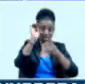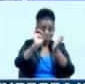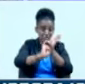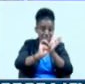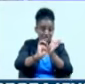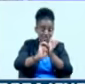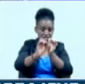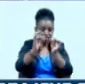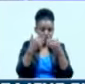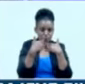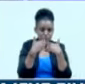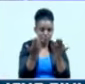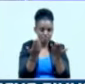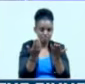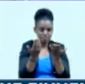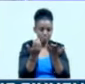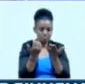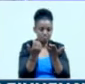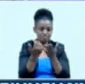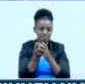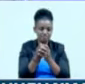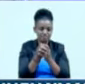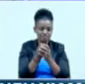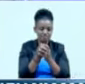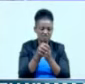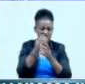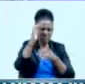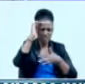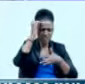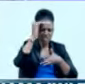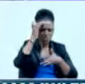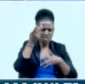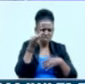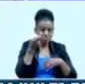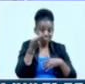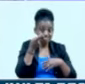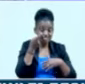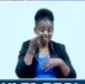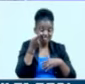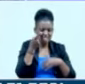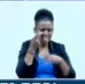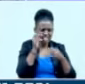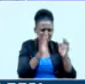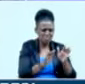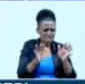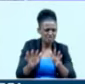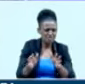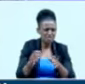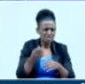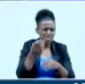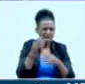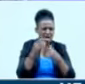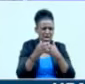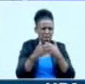ibimenyetso n'abatanabifite hari abantu bafite indwara karande basanganywe muvuduko